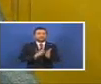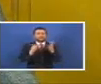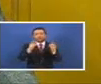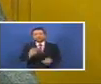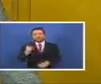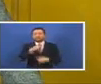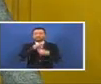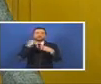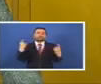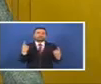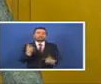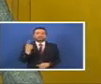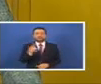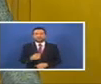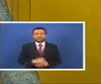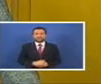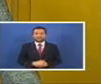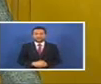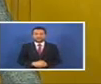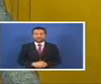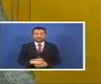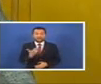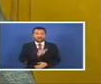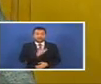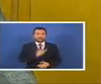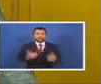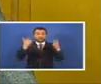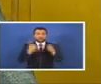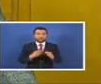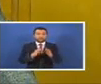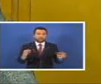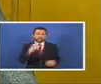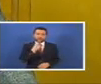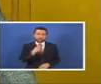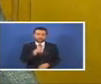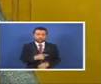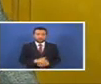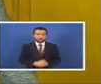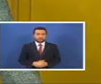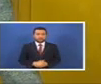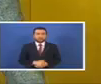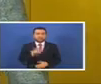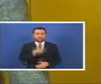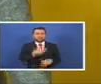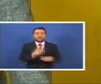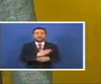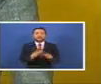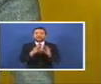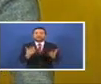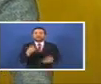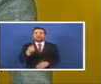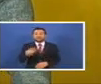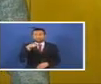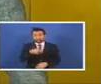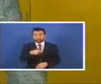ötelenmesi mümkün olmayan bir şeydir. Yasama sorumsuzluğu da diyoruz buna. Bu ne demektir?